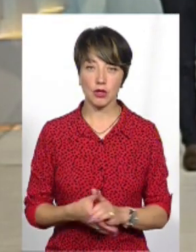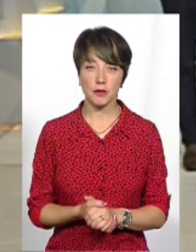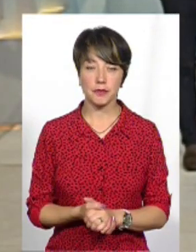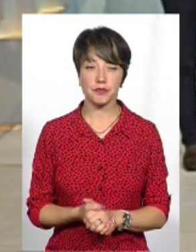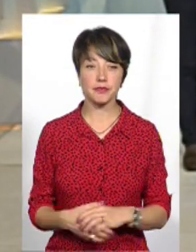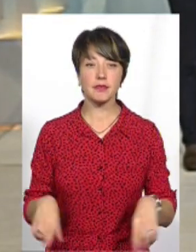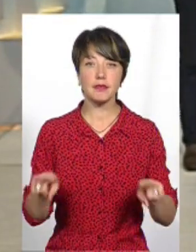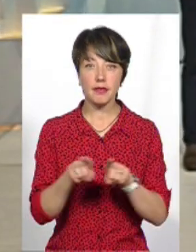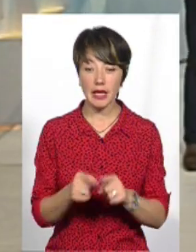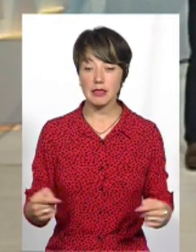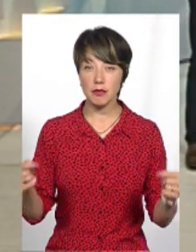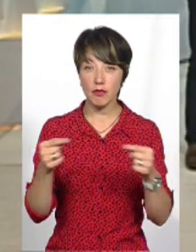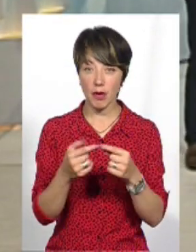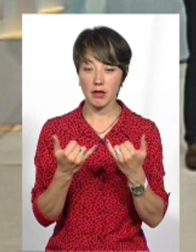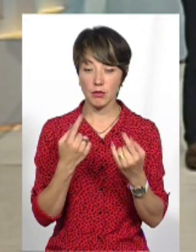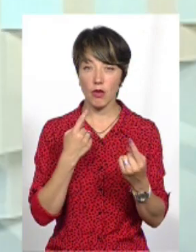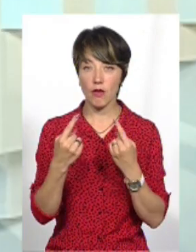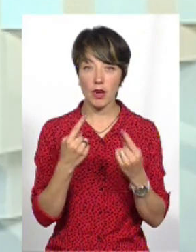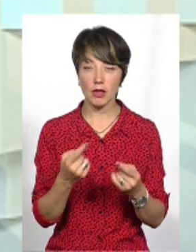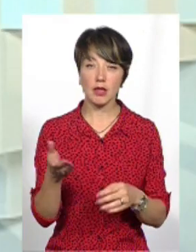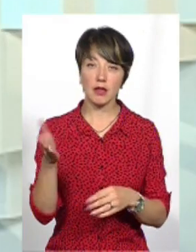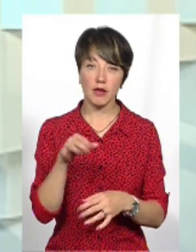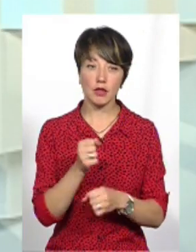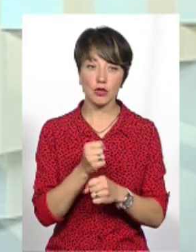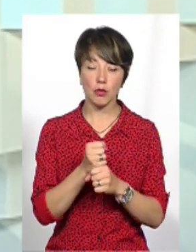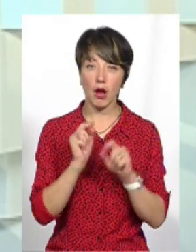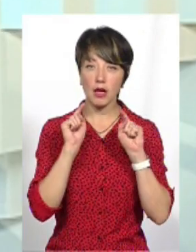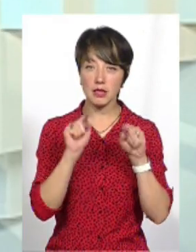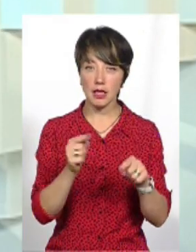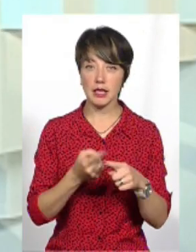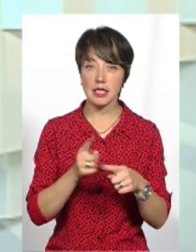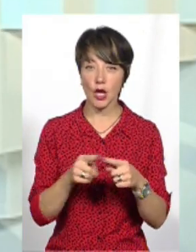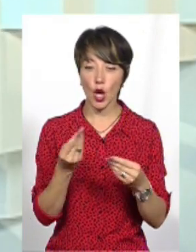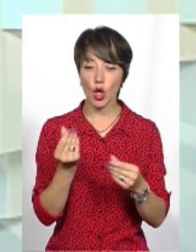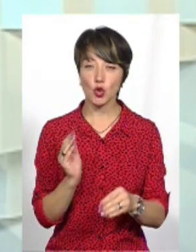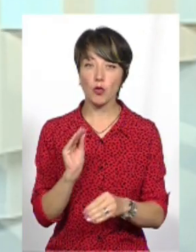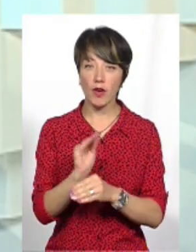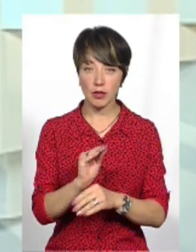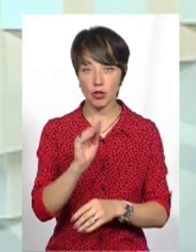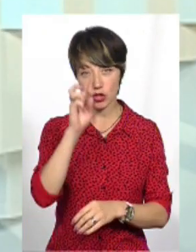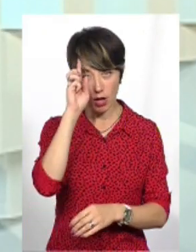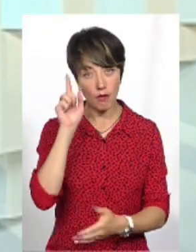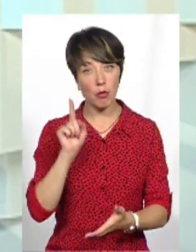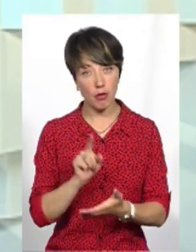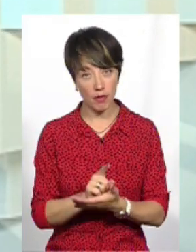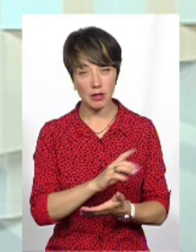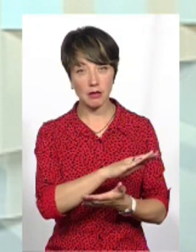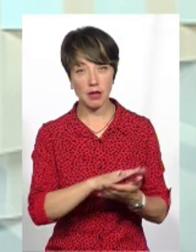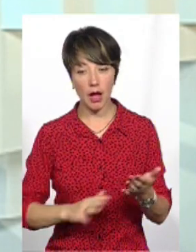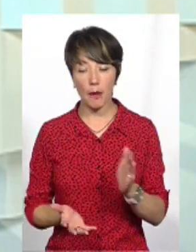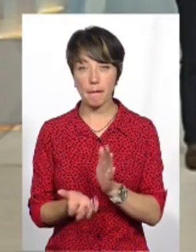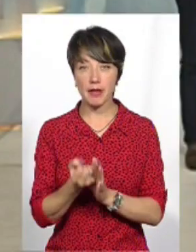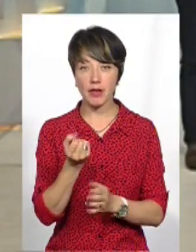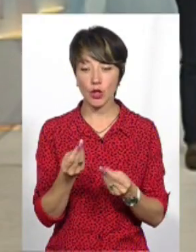Так, співпало, про децентралізацію щойно говорили. Давайте зробимо от акцент саме на цих субвенціях. От чи повинна держава надалі